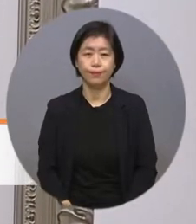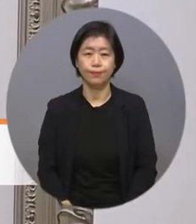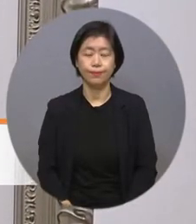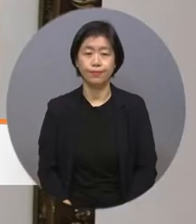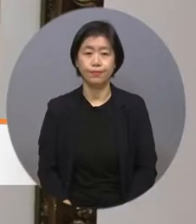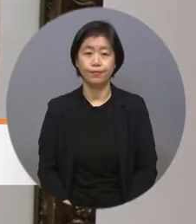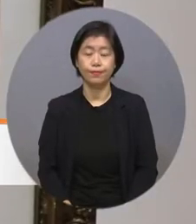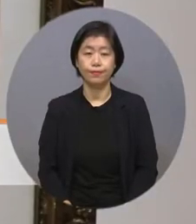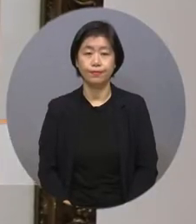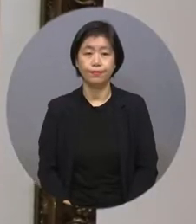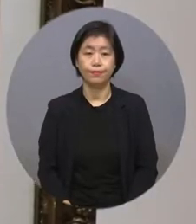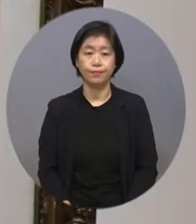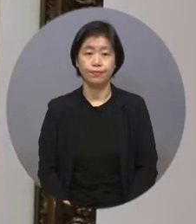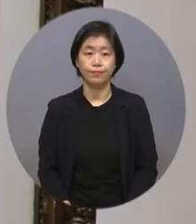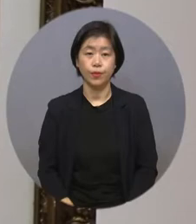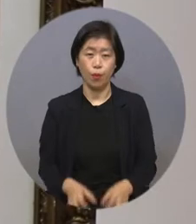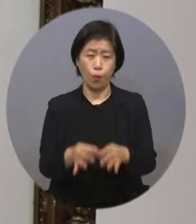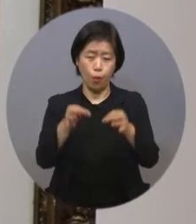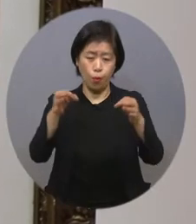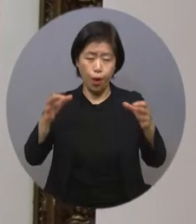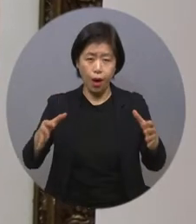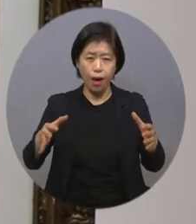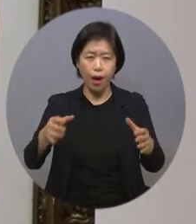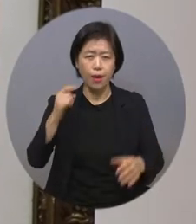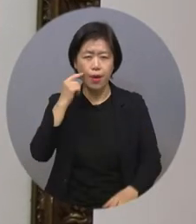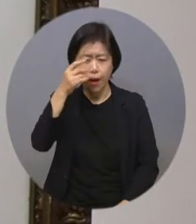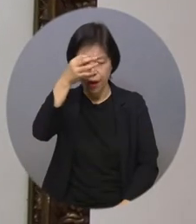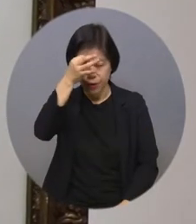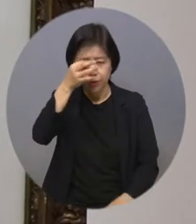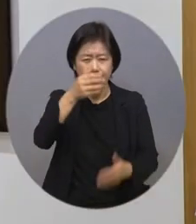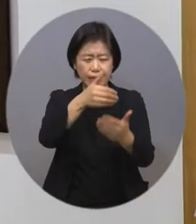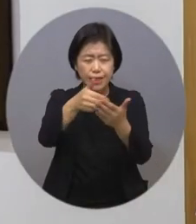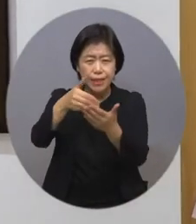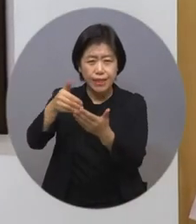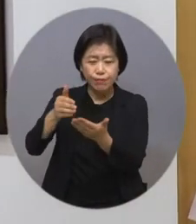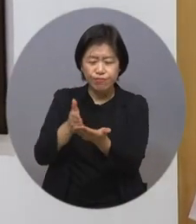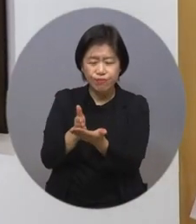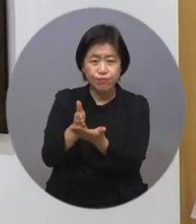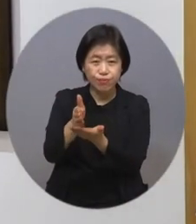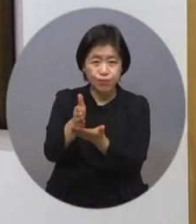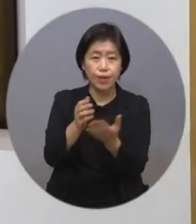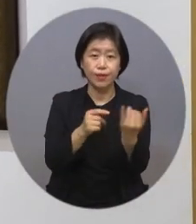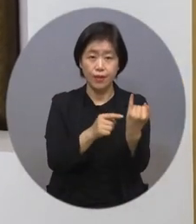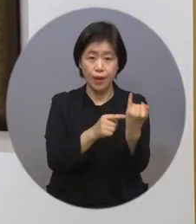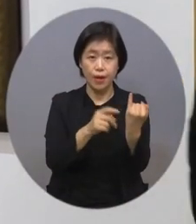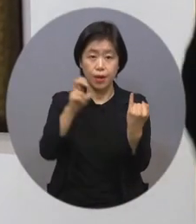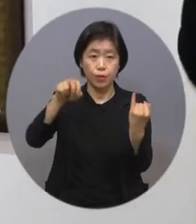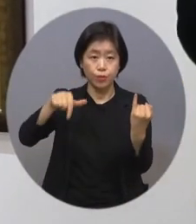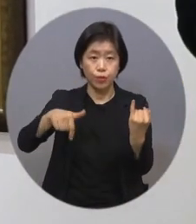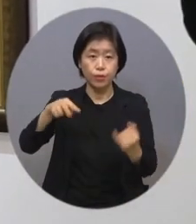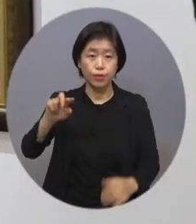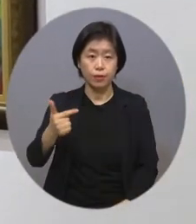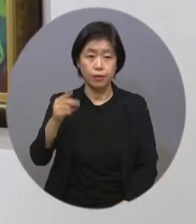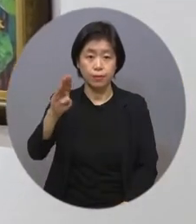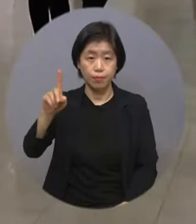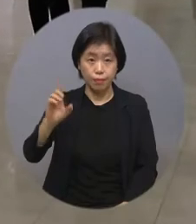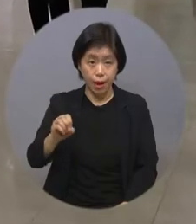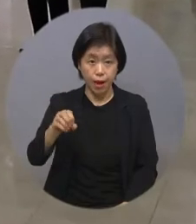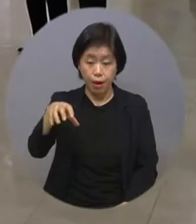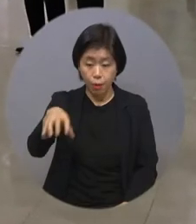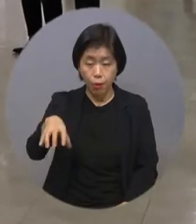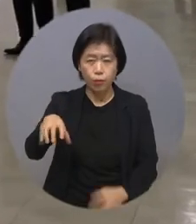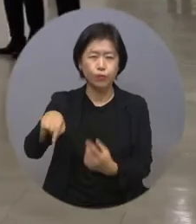있습니다. 오랫동안 예술의 길을 걸어온 최선순 작가는 묵산방 화방을 운영하며 꾸준한